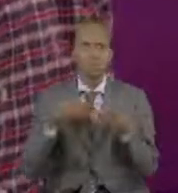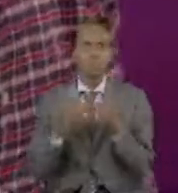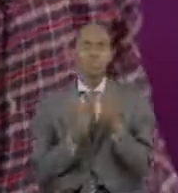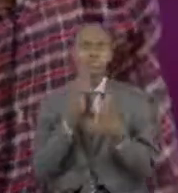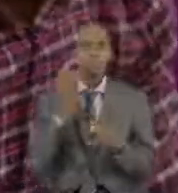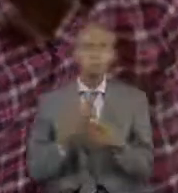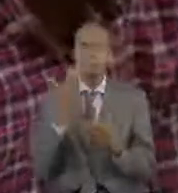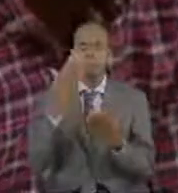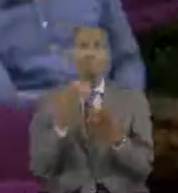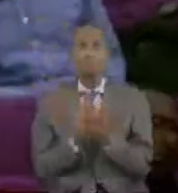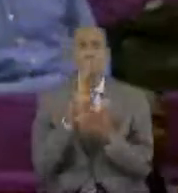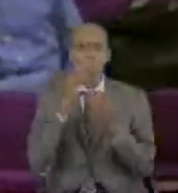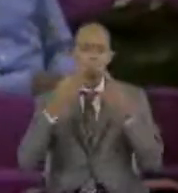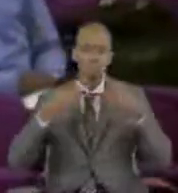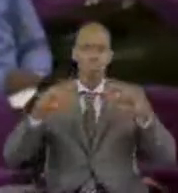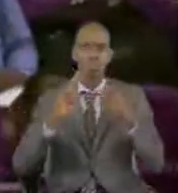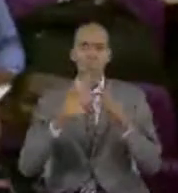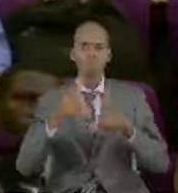Que cela soit prononcé dans ta vie.